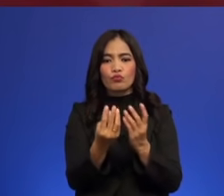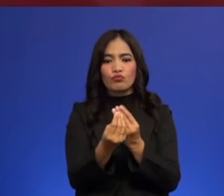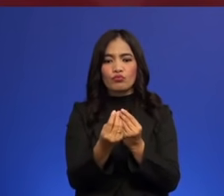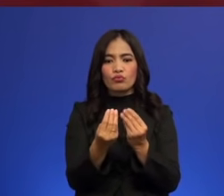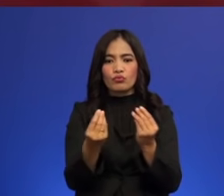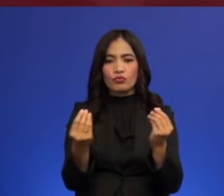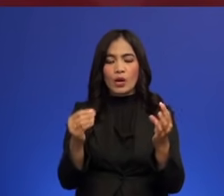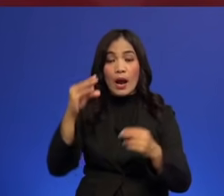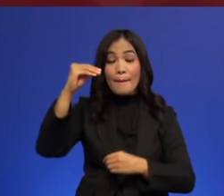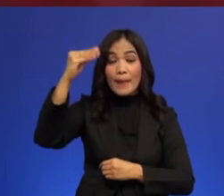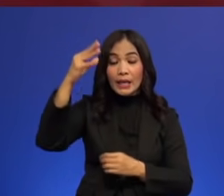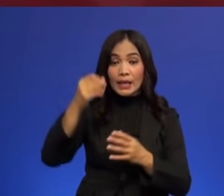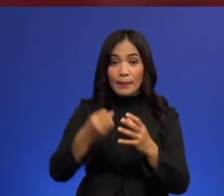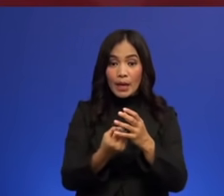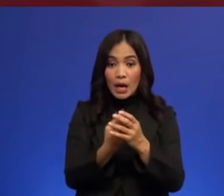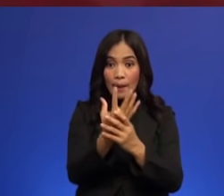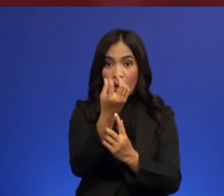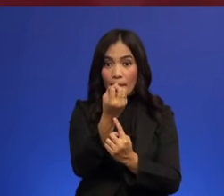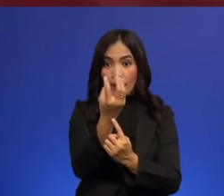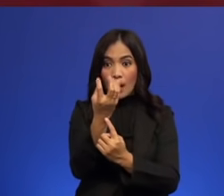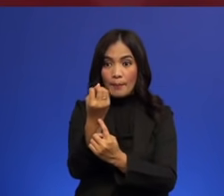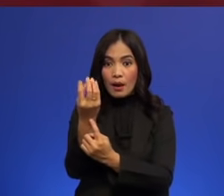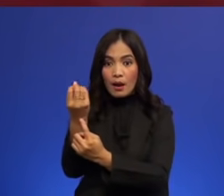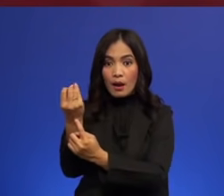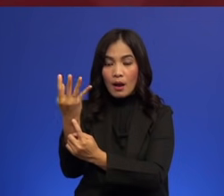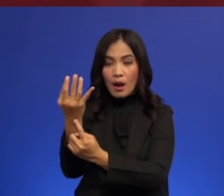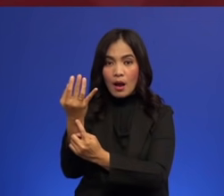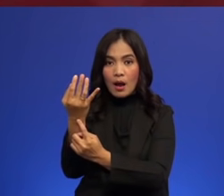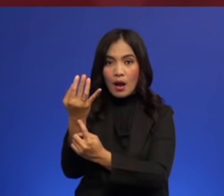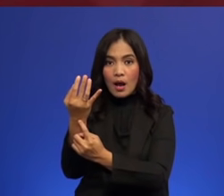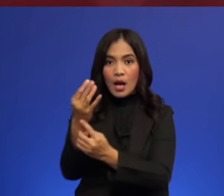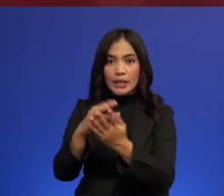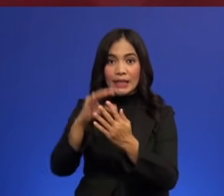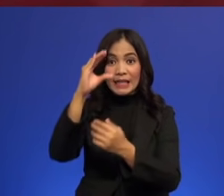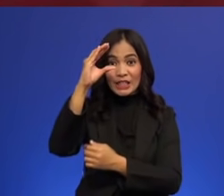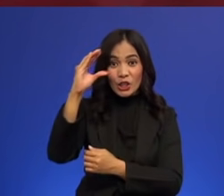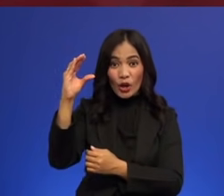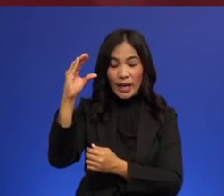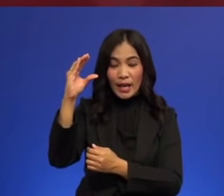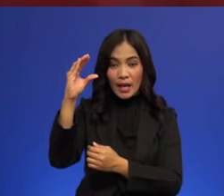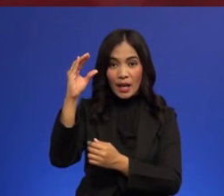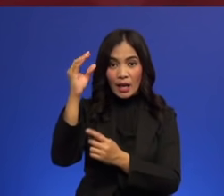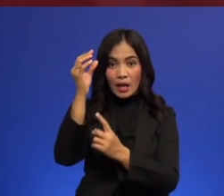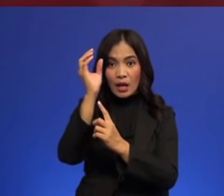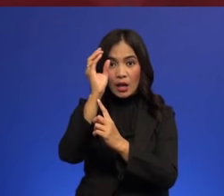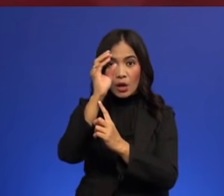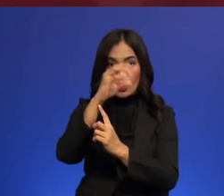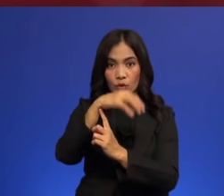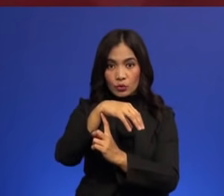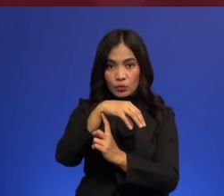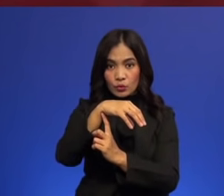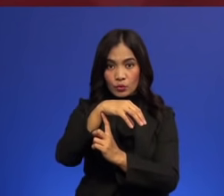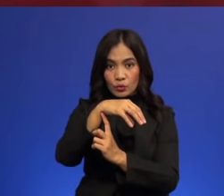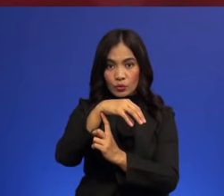waktu pagi berkembang dan bertumbuh. Di waktu petang lisut dan layu.